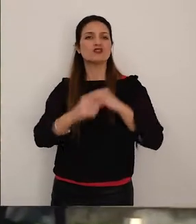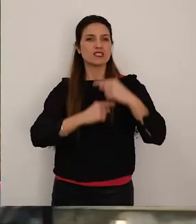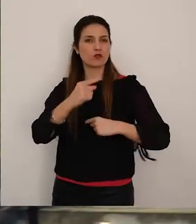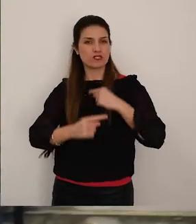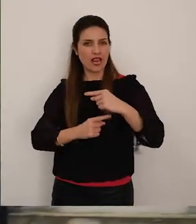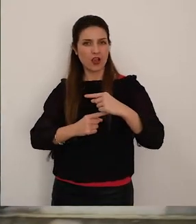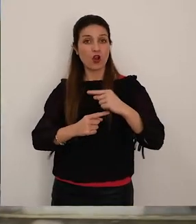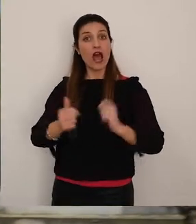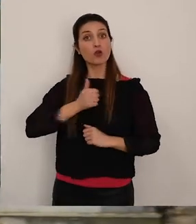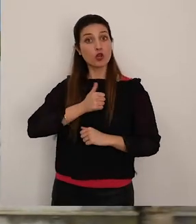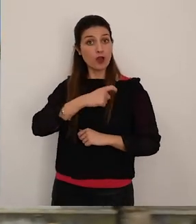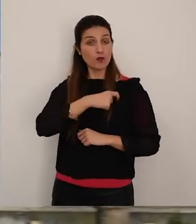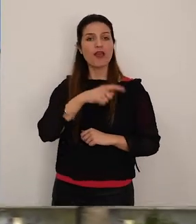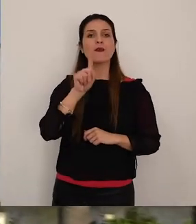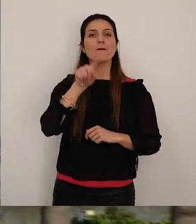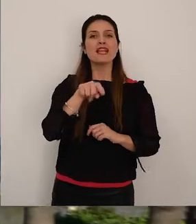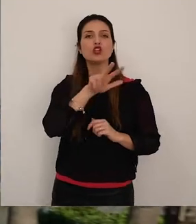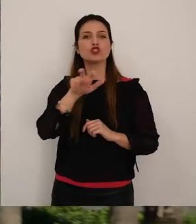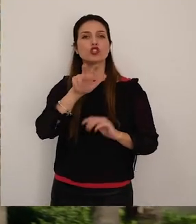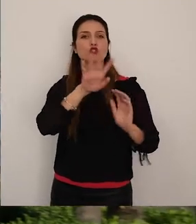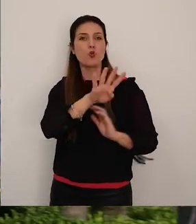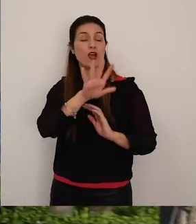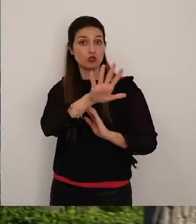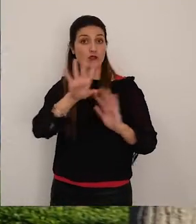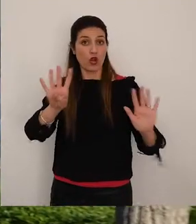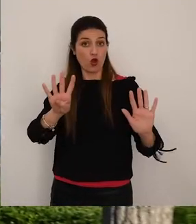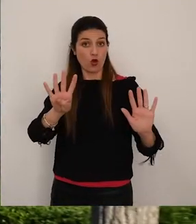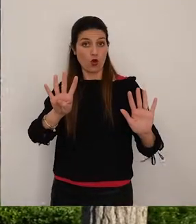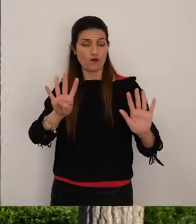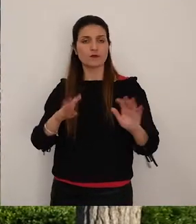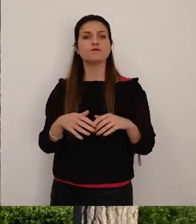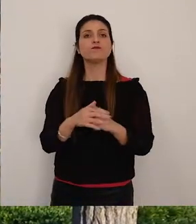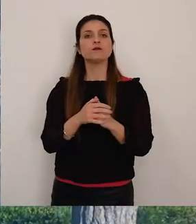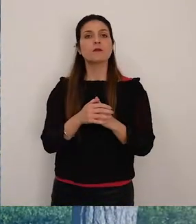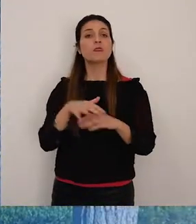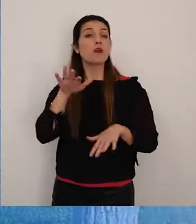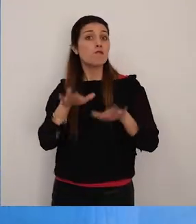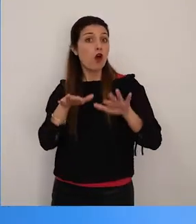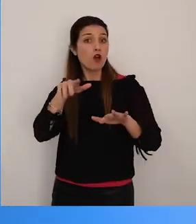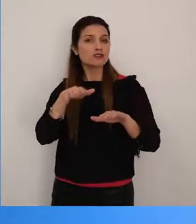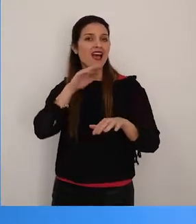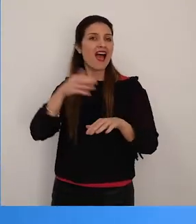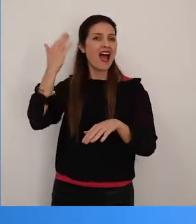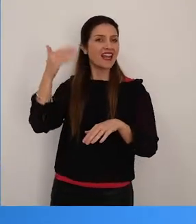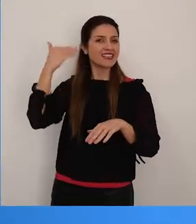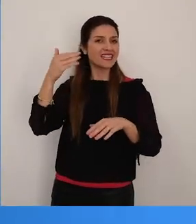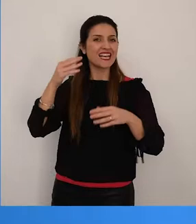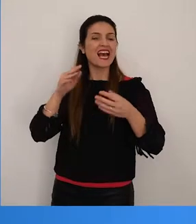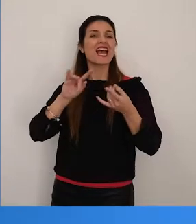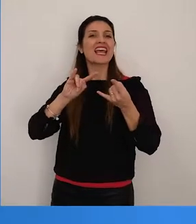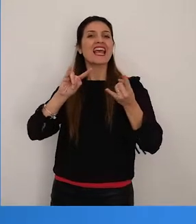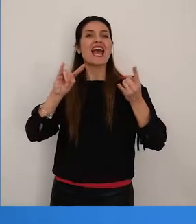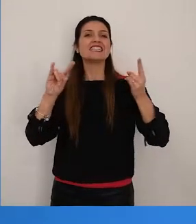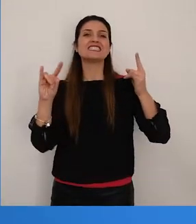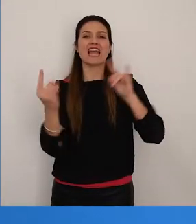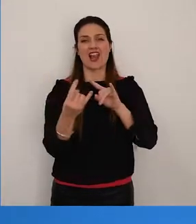al 1859. Molto probabilmente fu un'antica fortezza, il cui nome significava